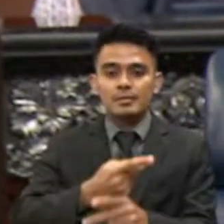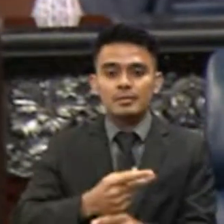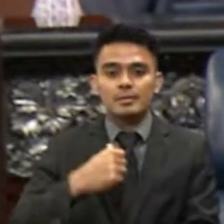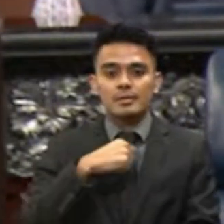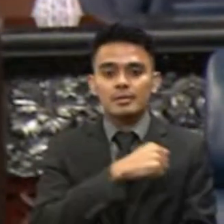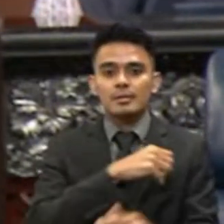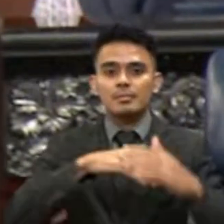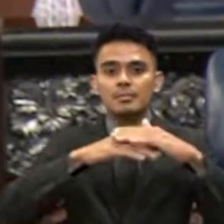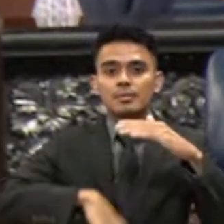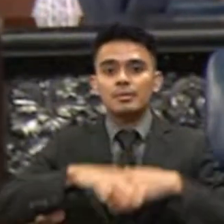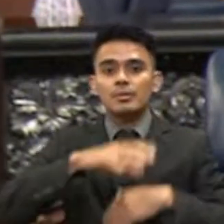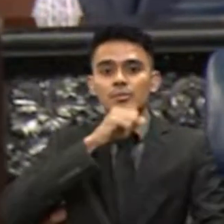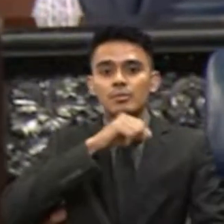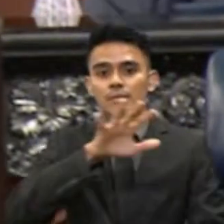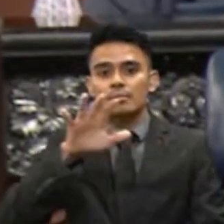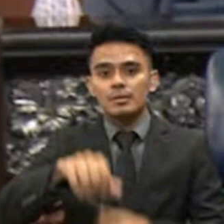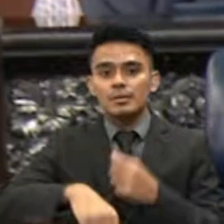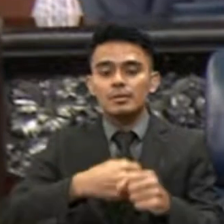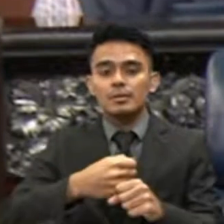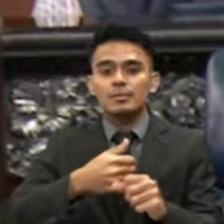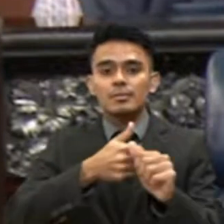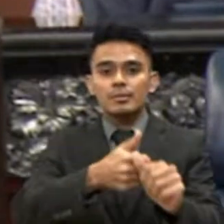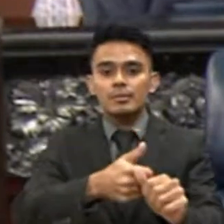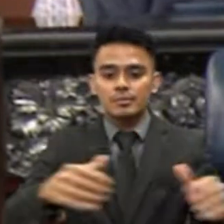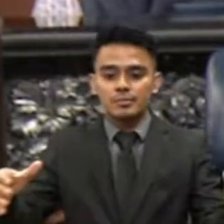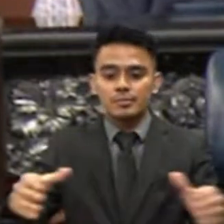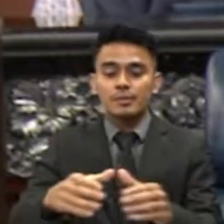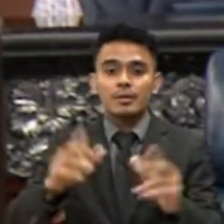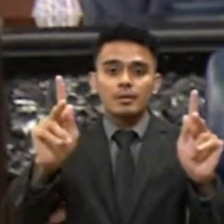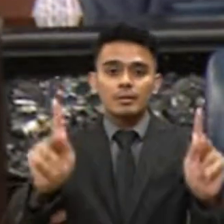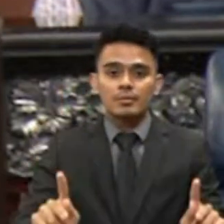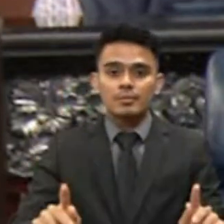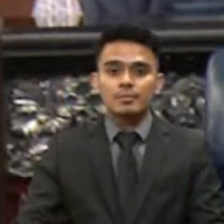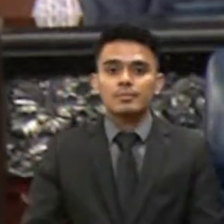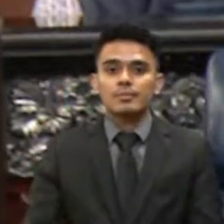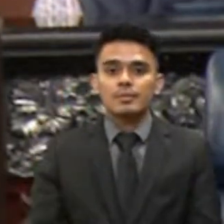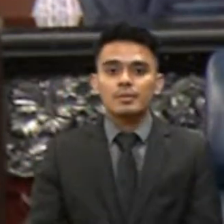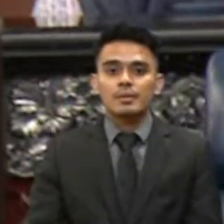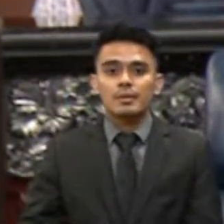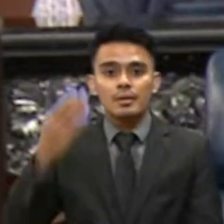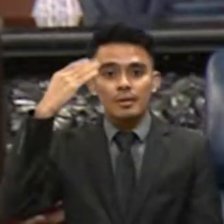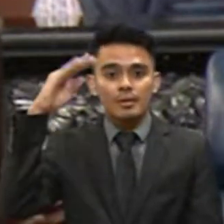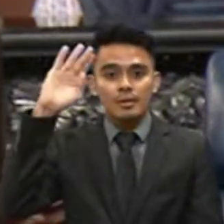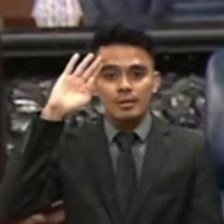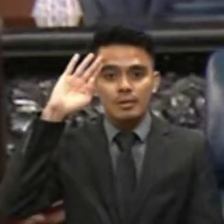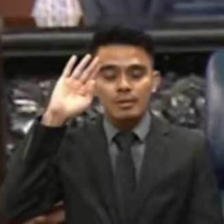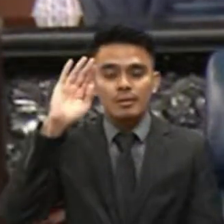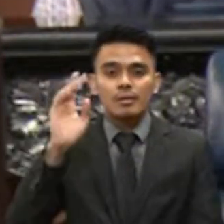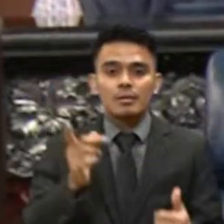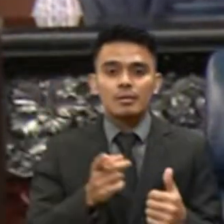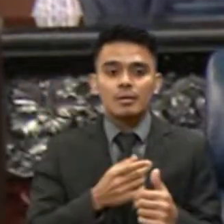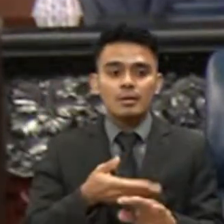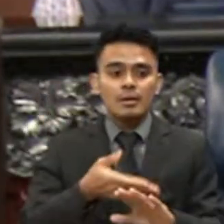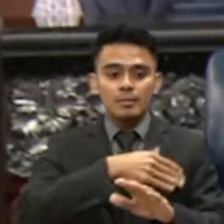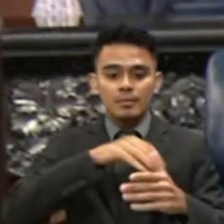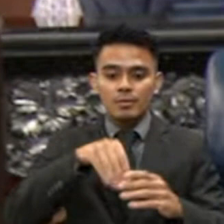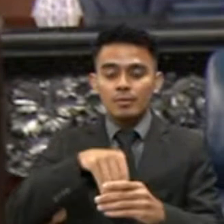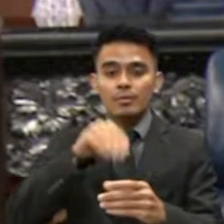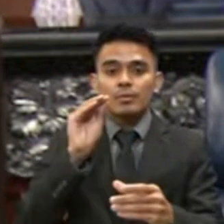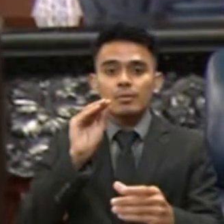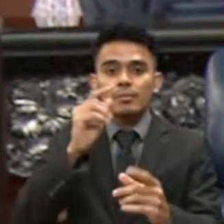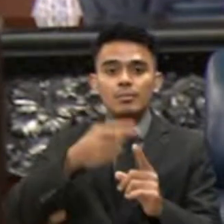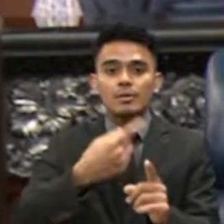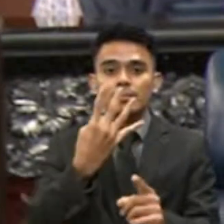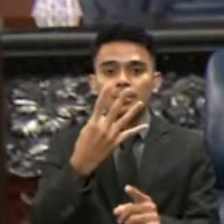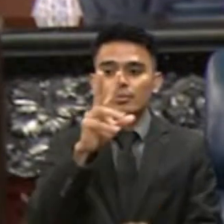ahli bawah 55 tahun berdasarkan kaum Bumiputera sebelum dikeluarkan pada